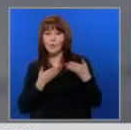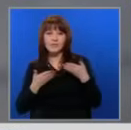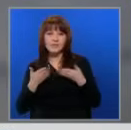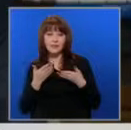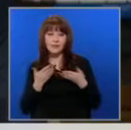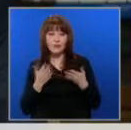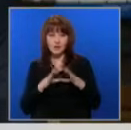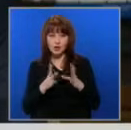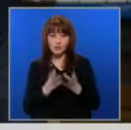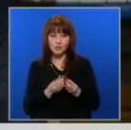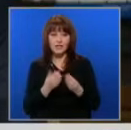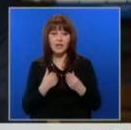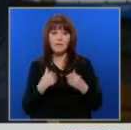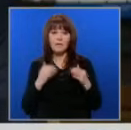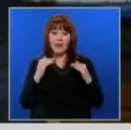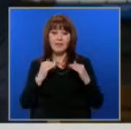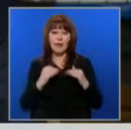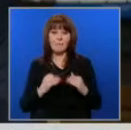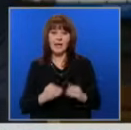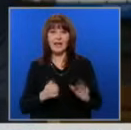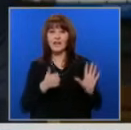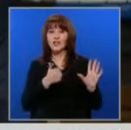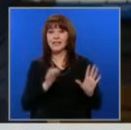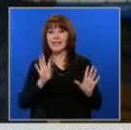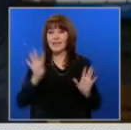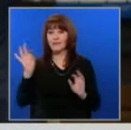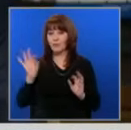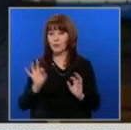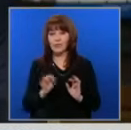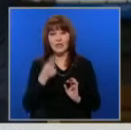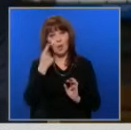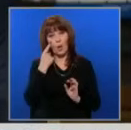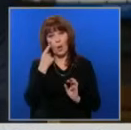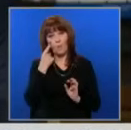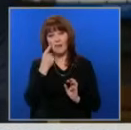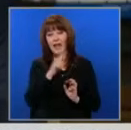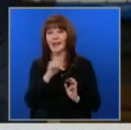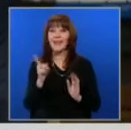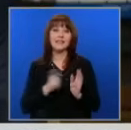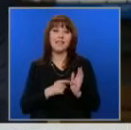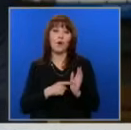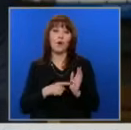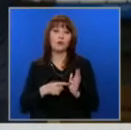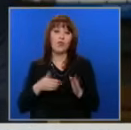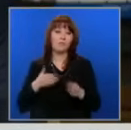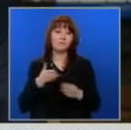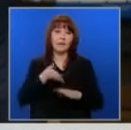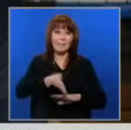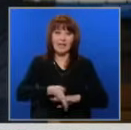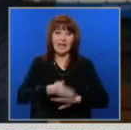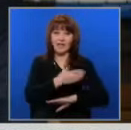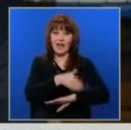януари. Имаме спад с 69% на опитите за незаконно преминаване на българо-турската